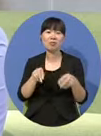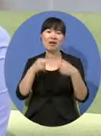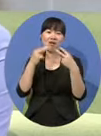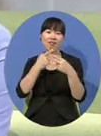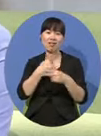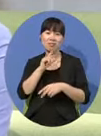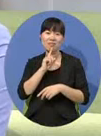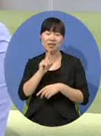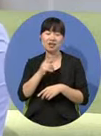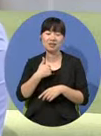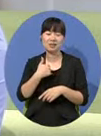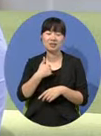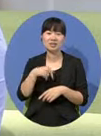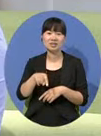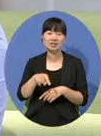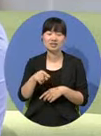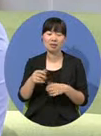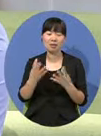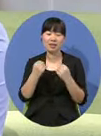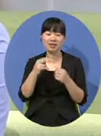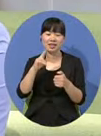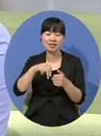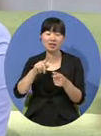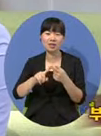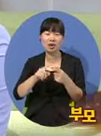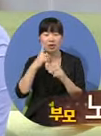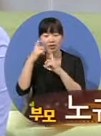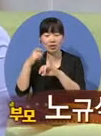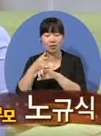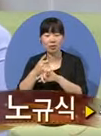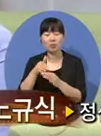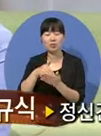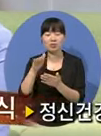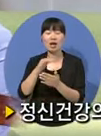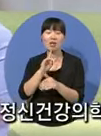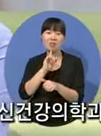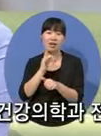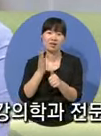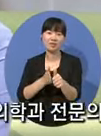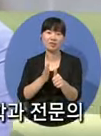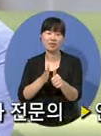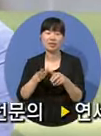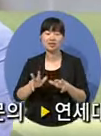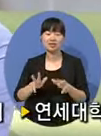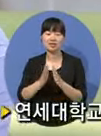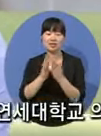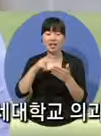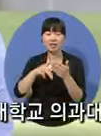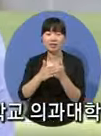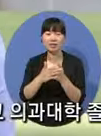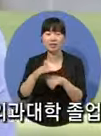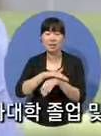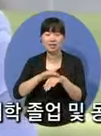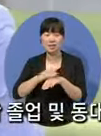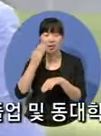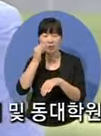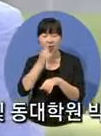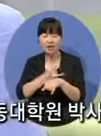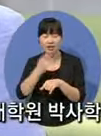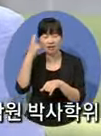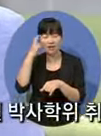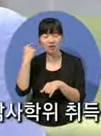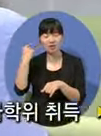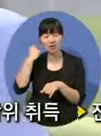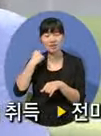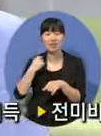근데 저는 이 다독에 대한 유혹을 꼭 뿌리치시라고 말씀을 드리고 싶습니다. 사실 책을 읽어서 그걸 잘 소화하고 사고력을 키우고